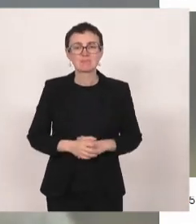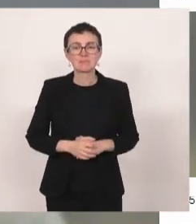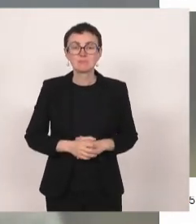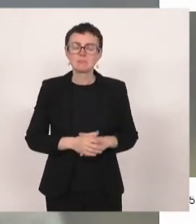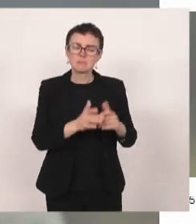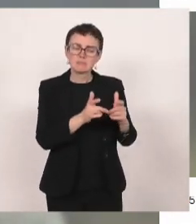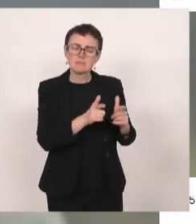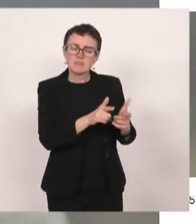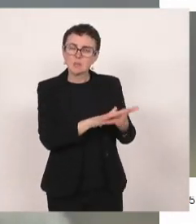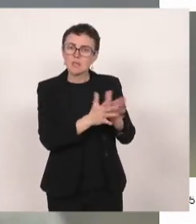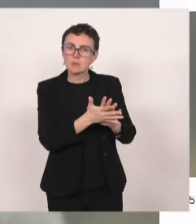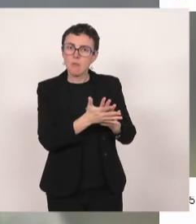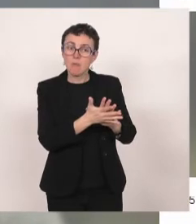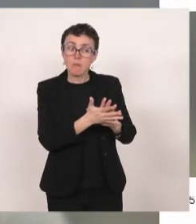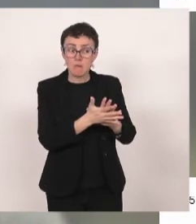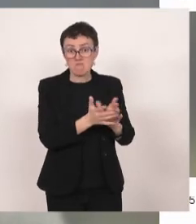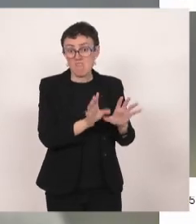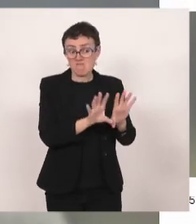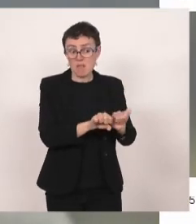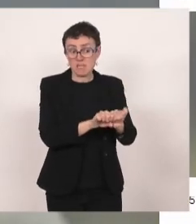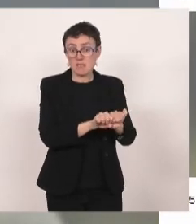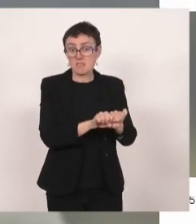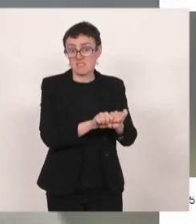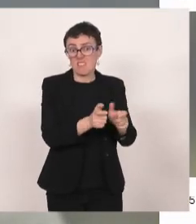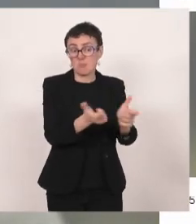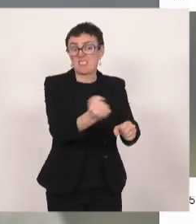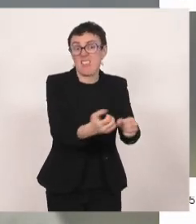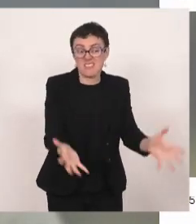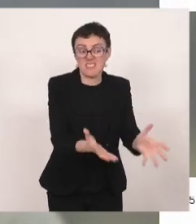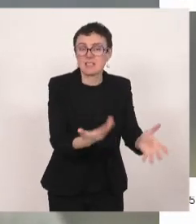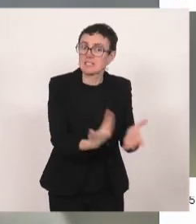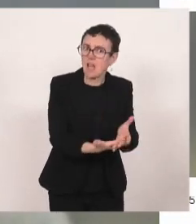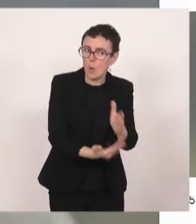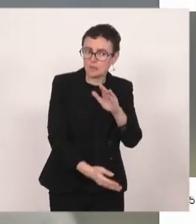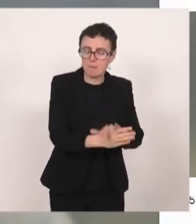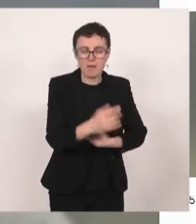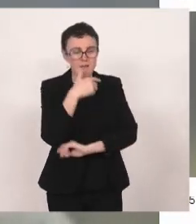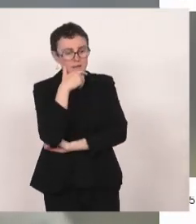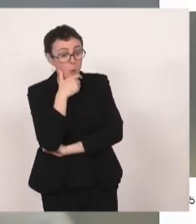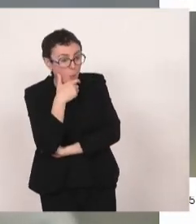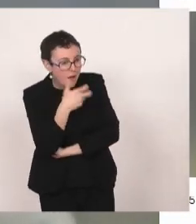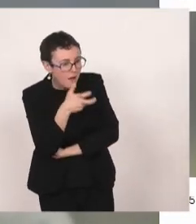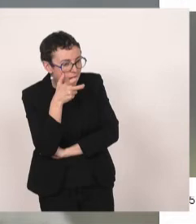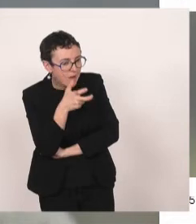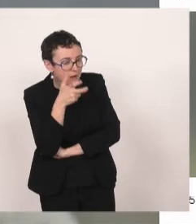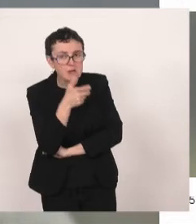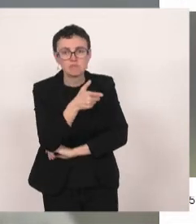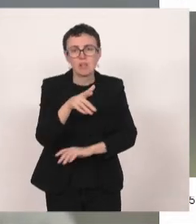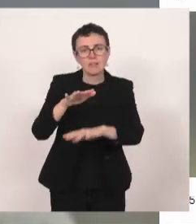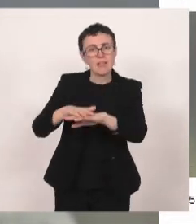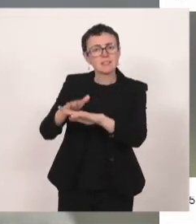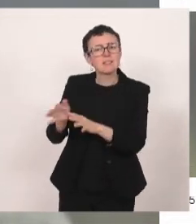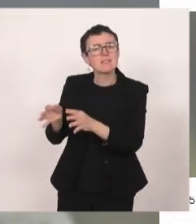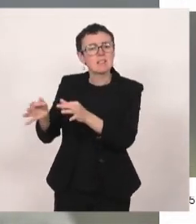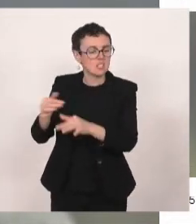forte, impulser l'entrepreneuriat dans les quartiers défavorisés de la métropole. Le résultat, c'est que 29 à 44%